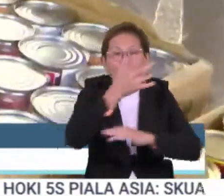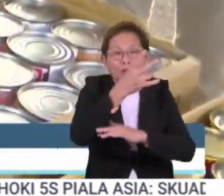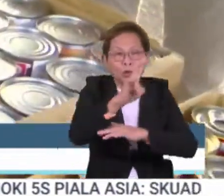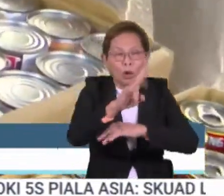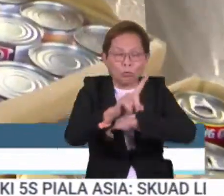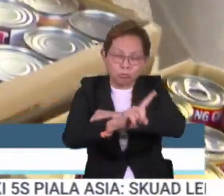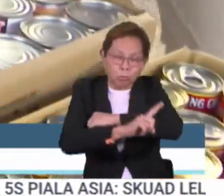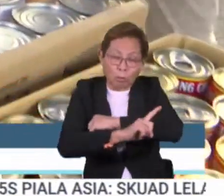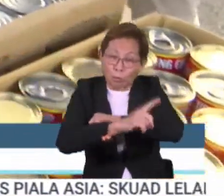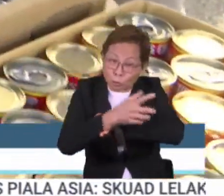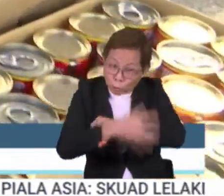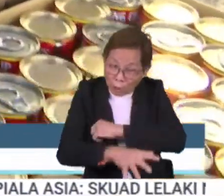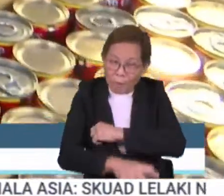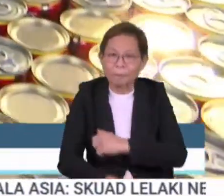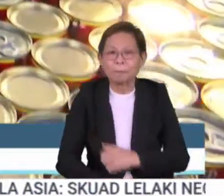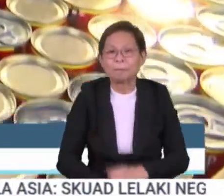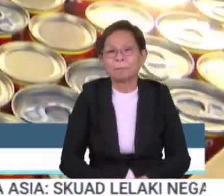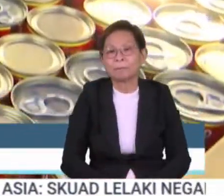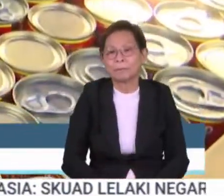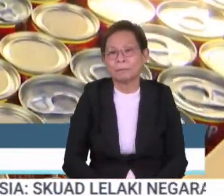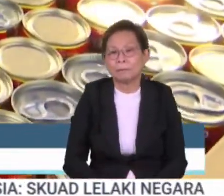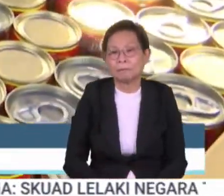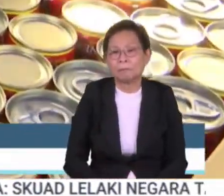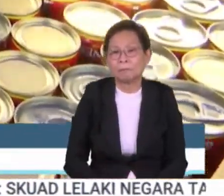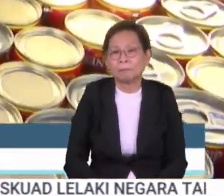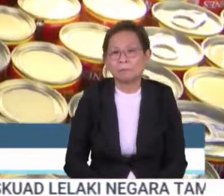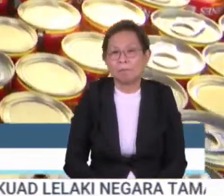telah diambil tindakan.